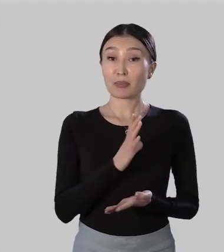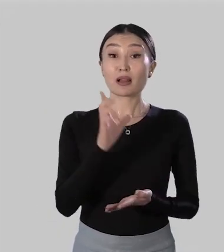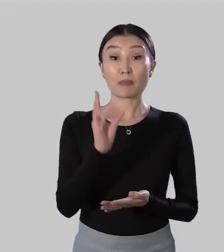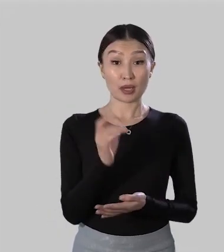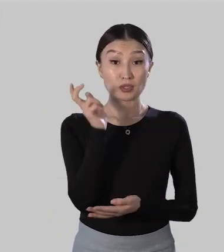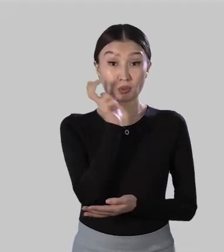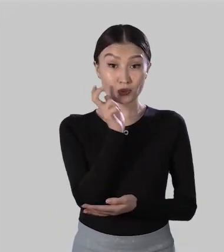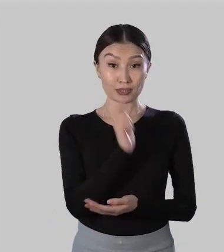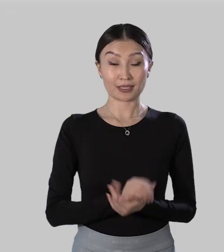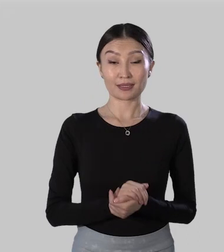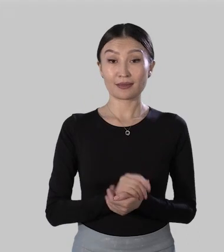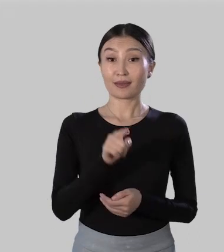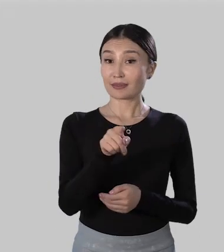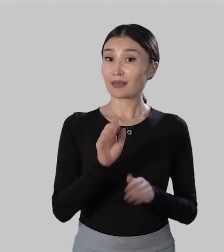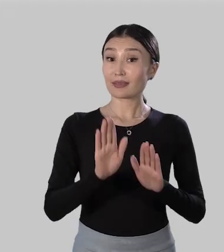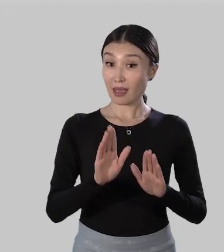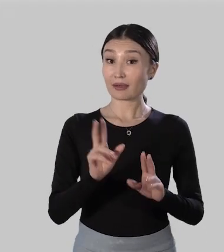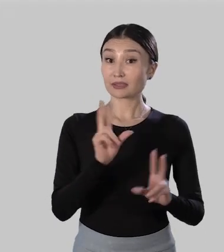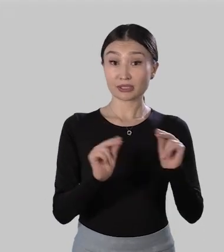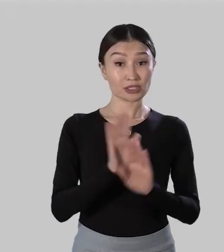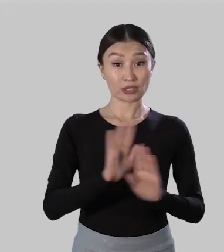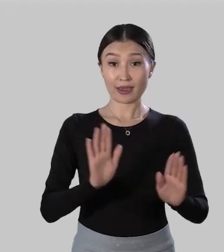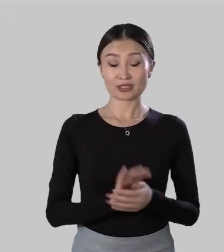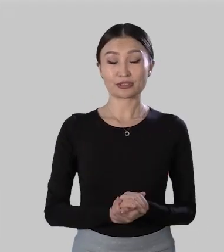очень скучной. Ты так не